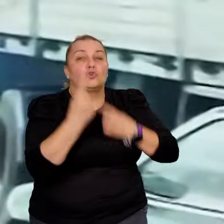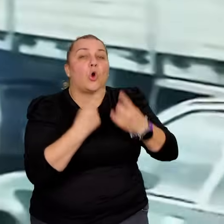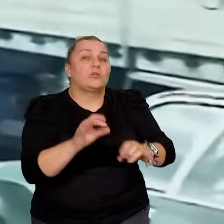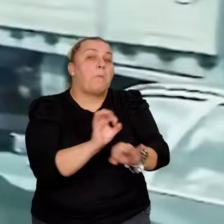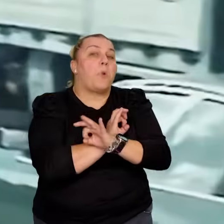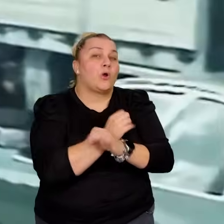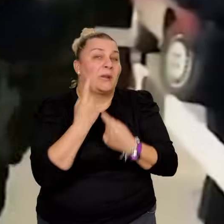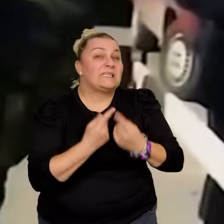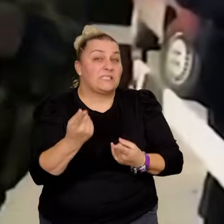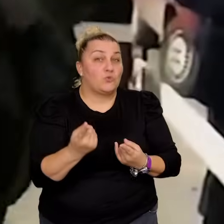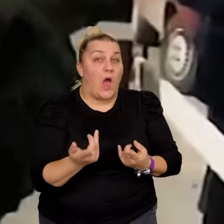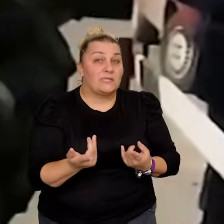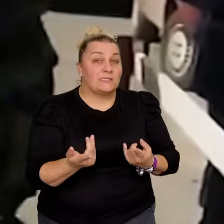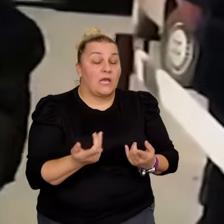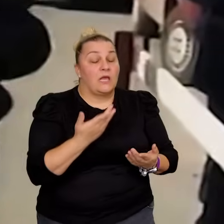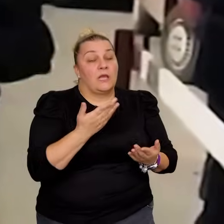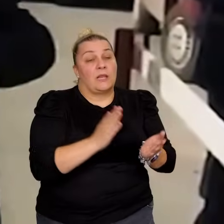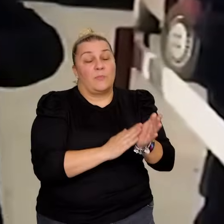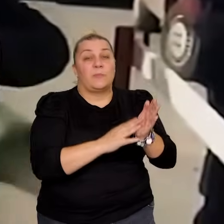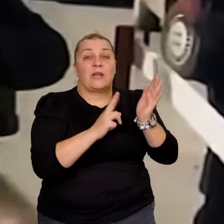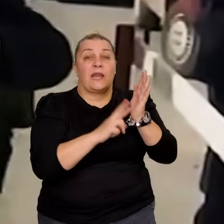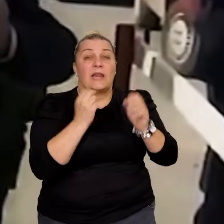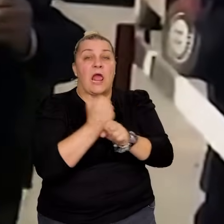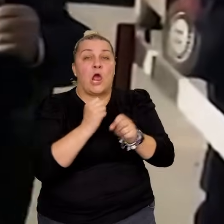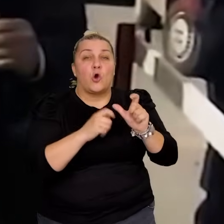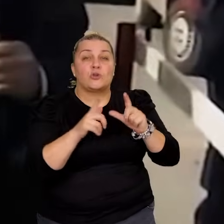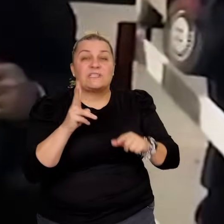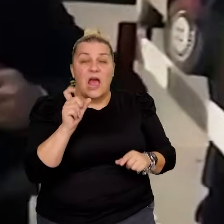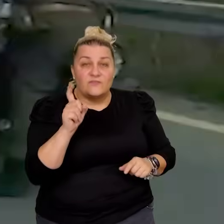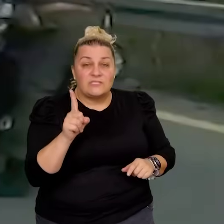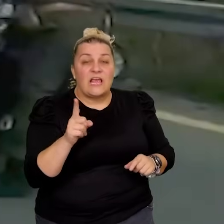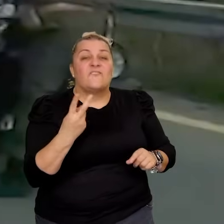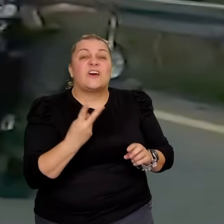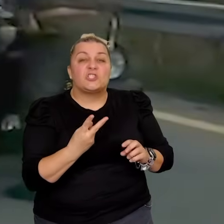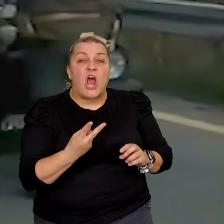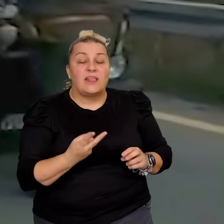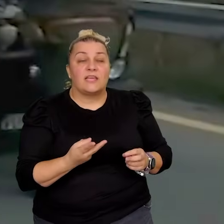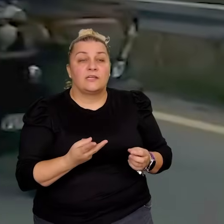su bile. Tako da imali ste, ne znam, Negoslavce, imali ste Vršadin, imali ste